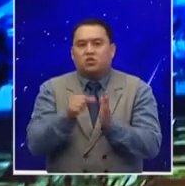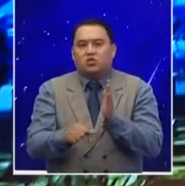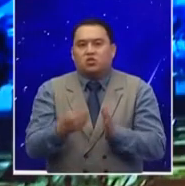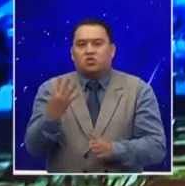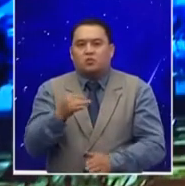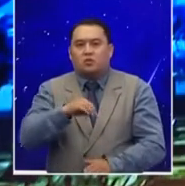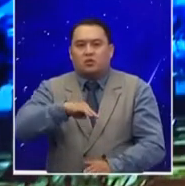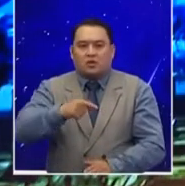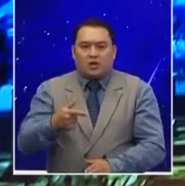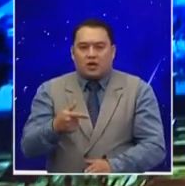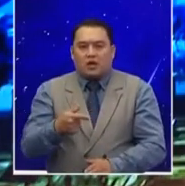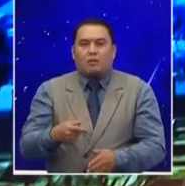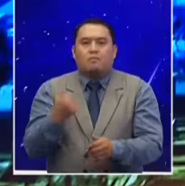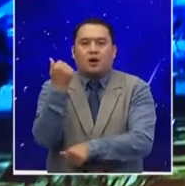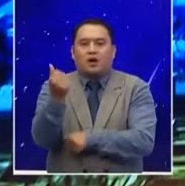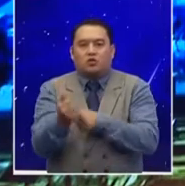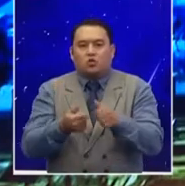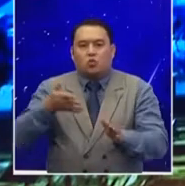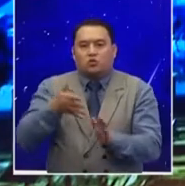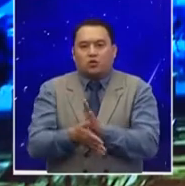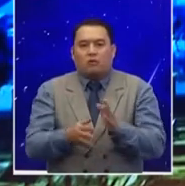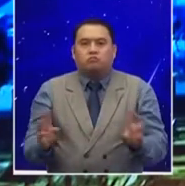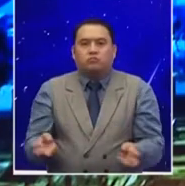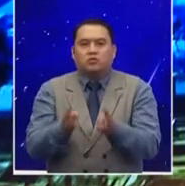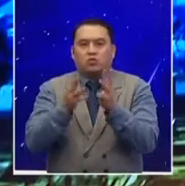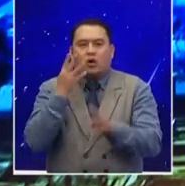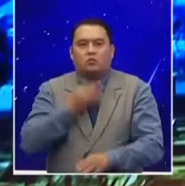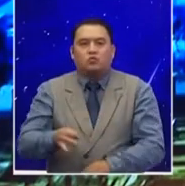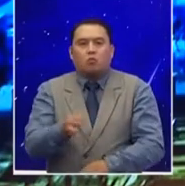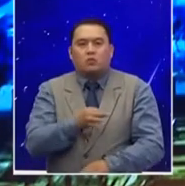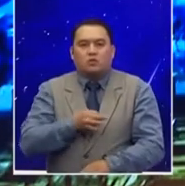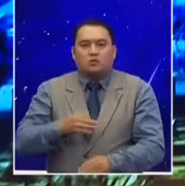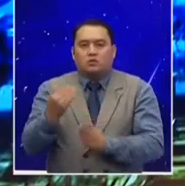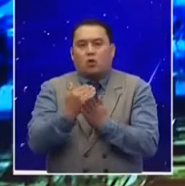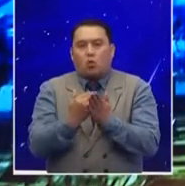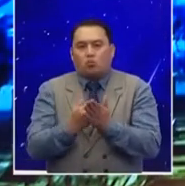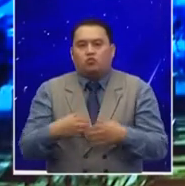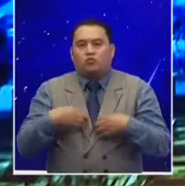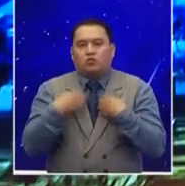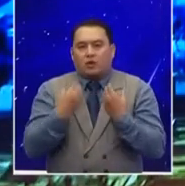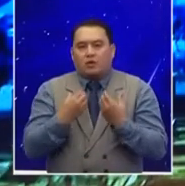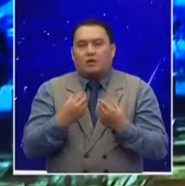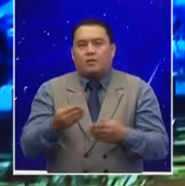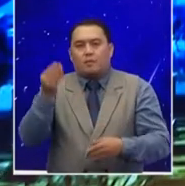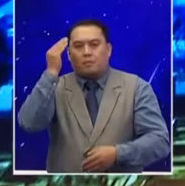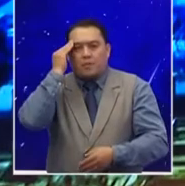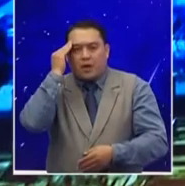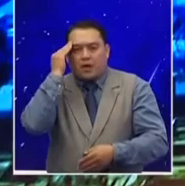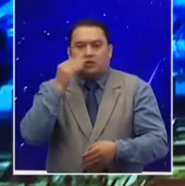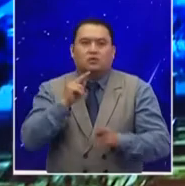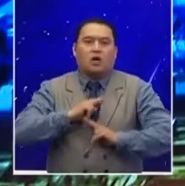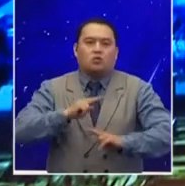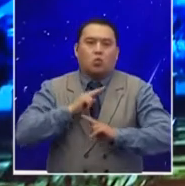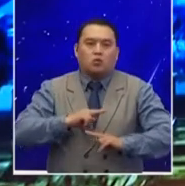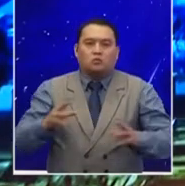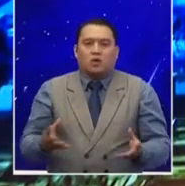64 миллиона тенге составил материальный ущерб от пожаров в Алматинской области. Статистические данные, а также профилактические меры,